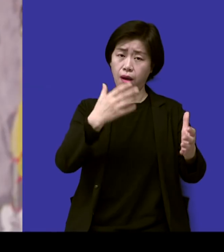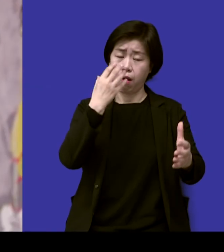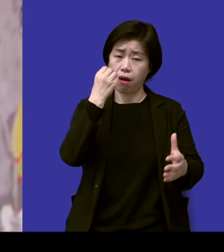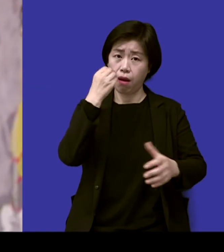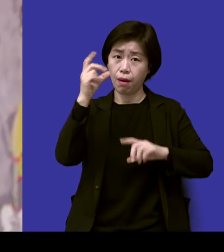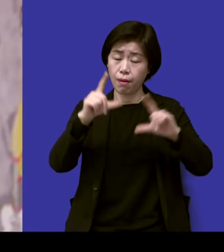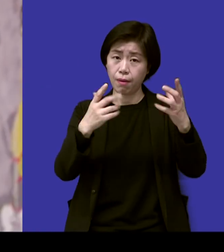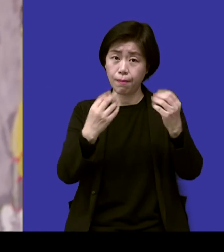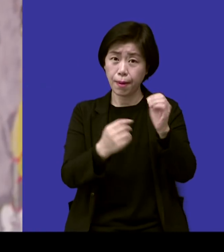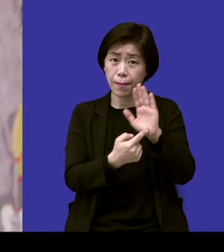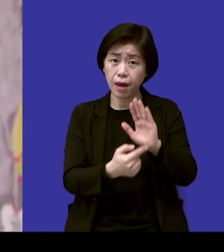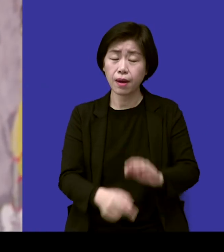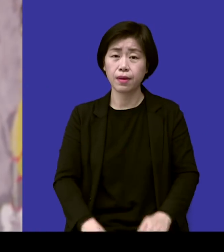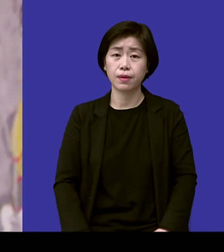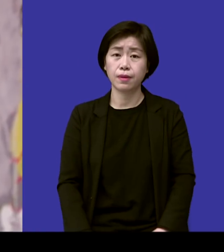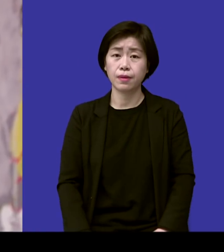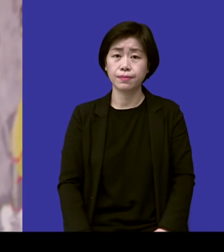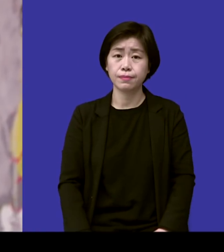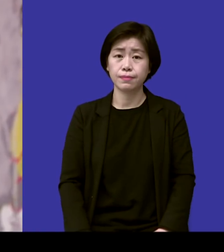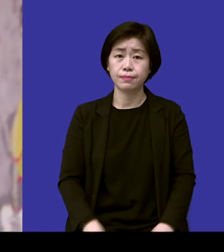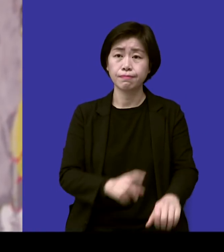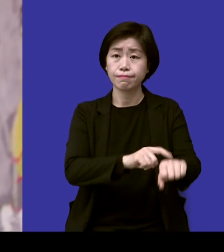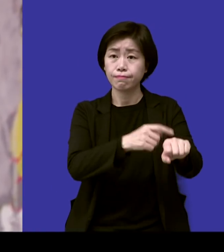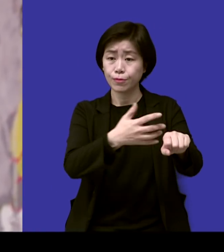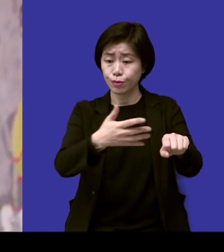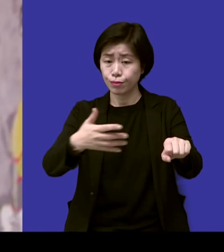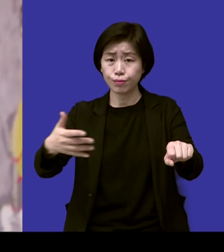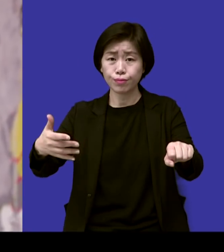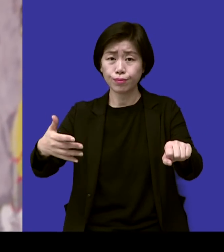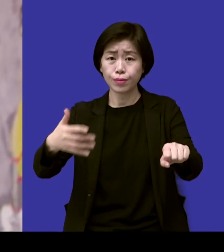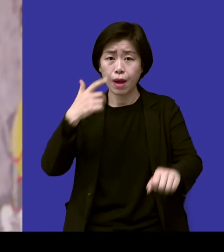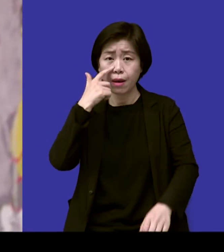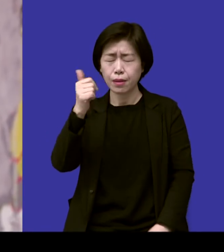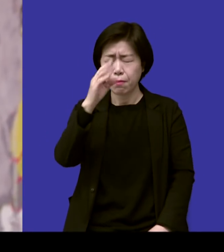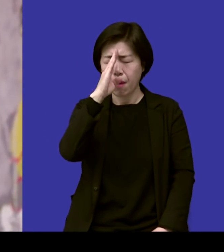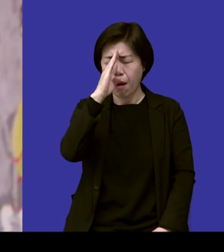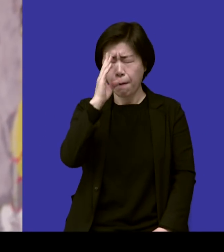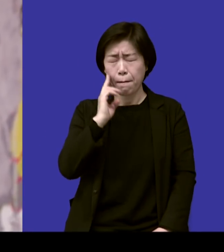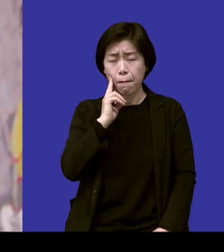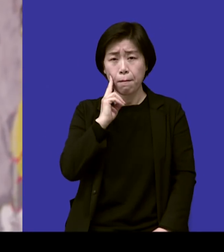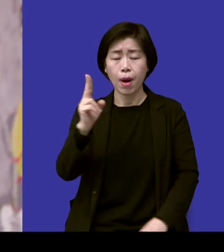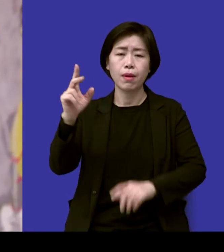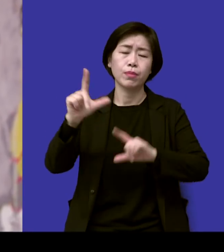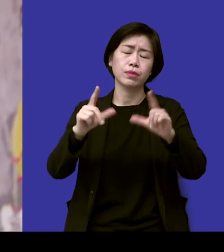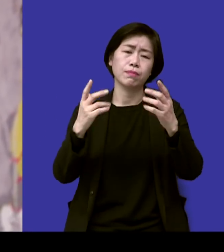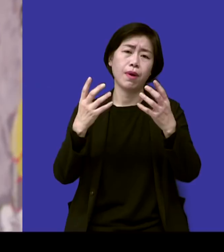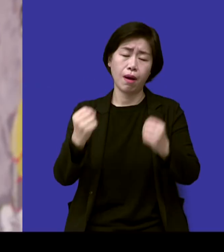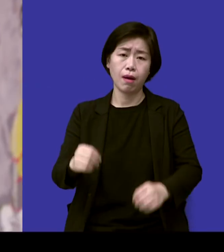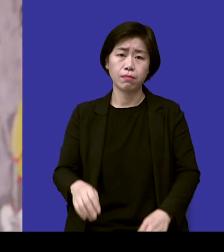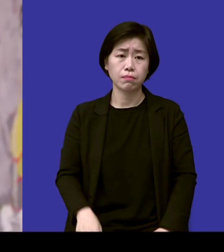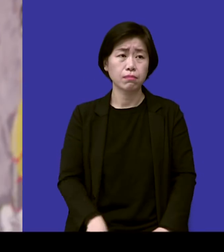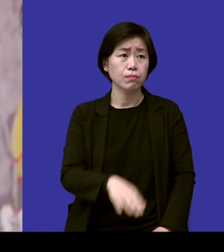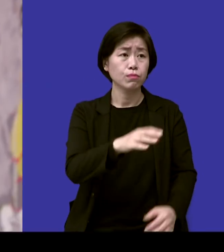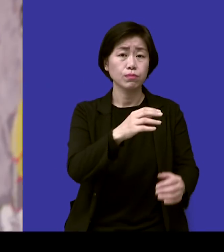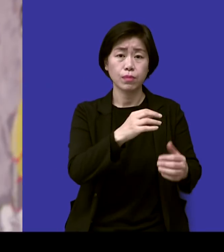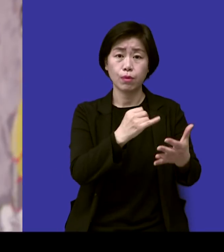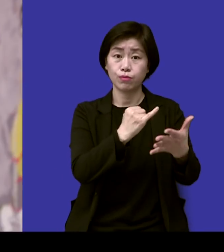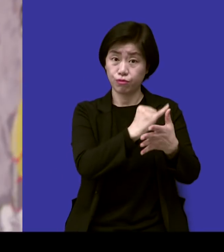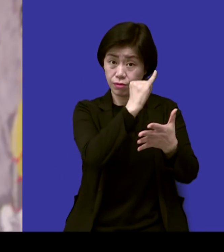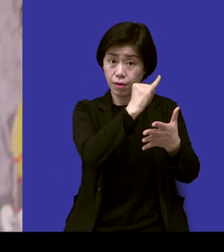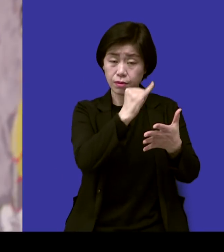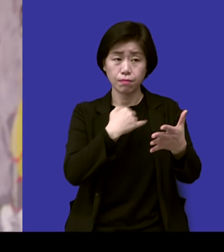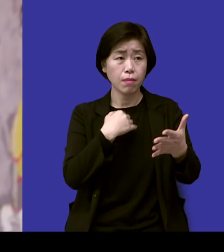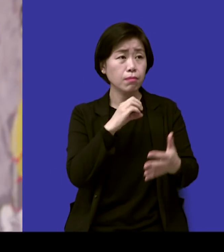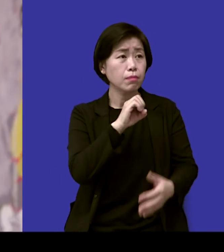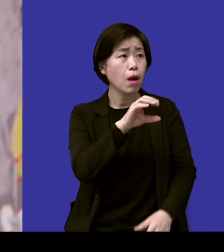점점 흘러가면서 아버지가 점점 병세가 악화되는 거를 저는 지켜보고 큰 누나한테 얘기를 했죠. 아버지 이상해. 아빠